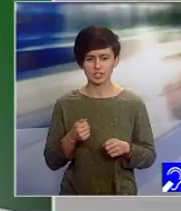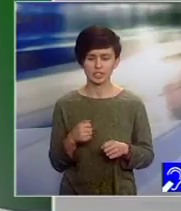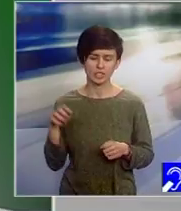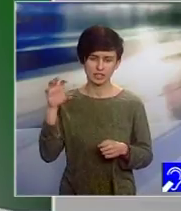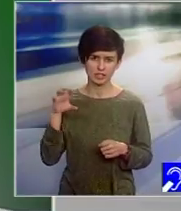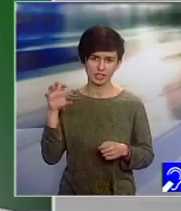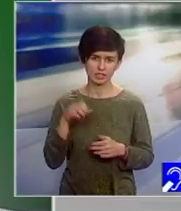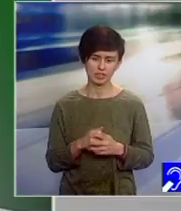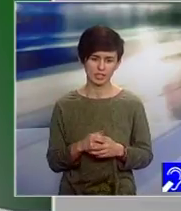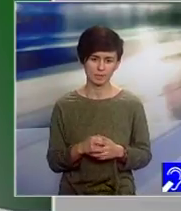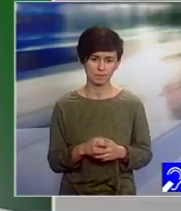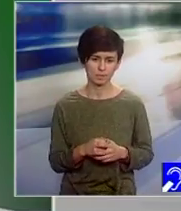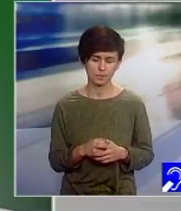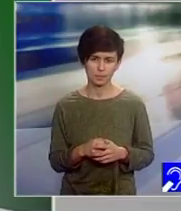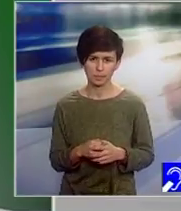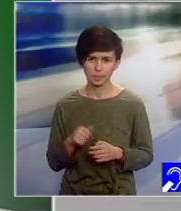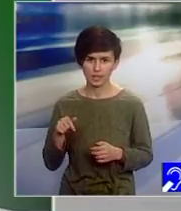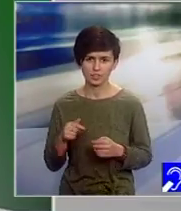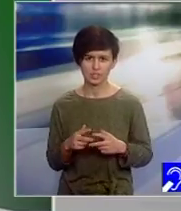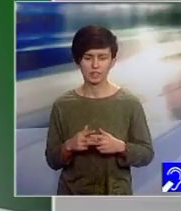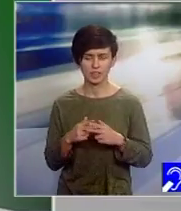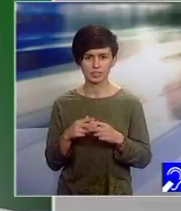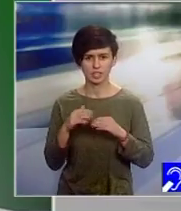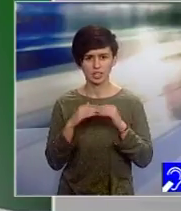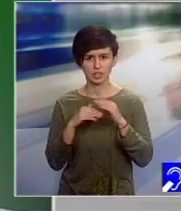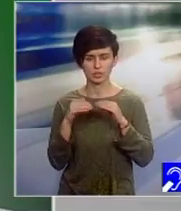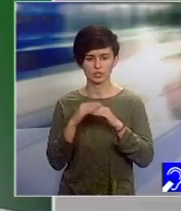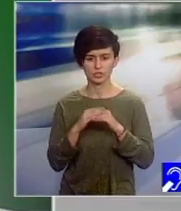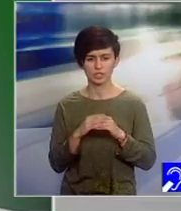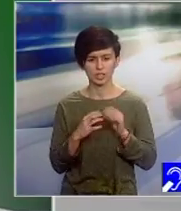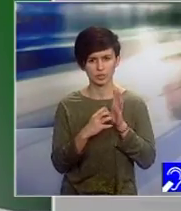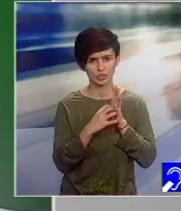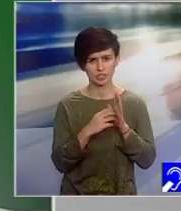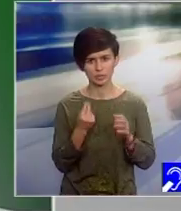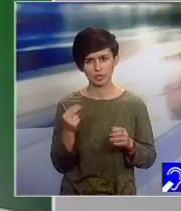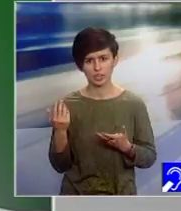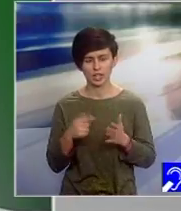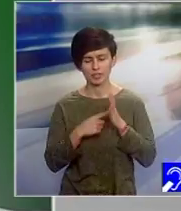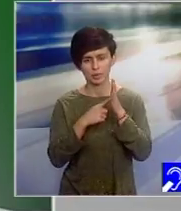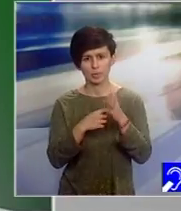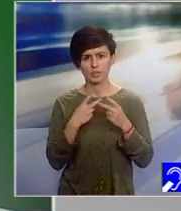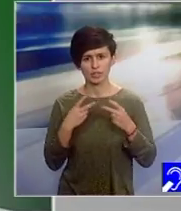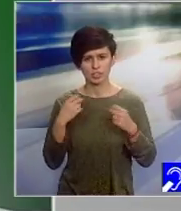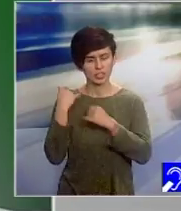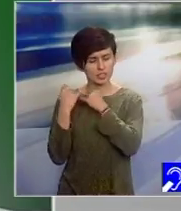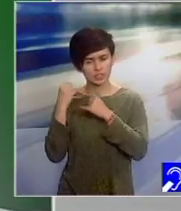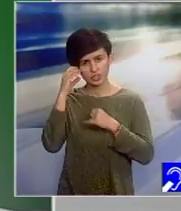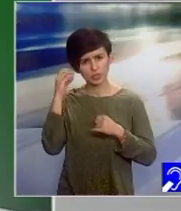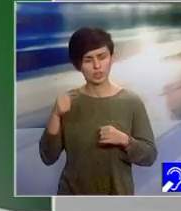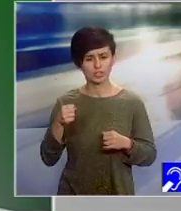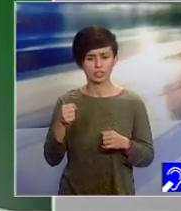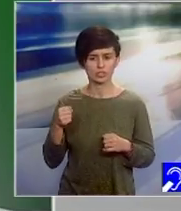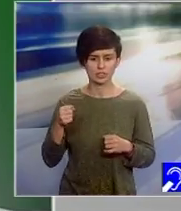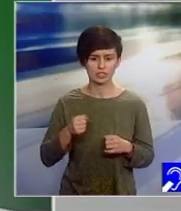transilvanene. Transilvania Meets Europe va contribui la construirea unui brand unic care va promova valorile culturale, istorice și turistice